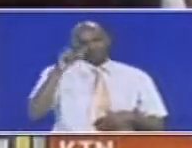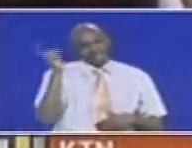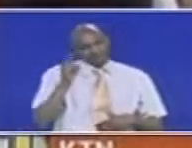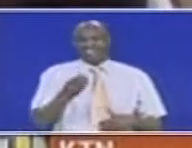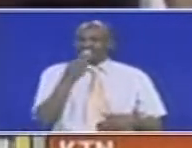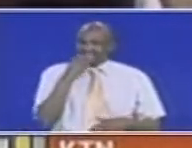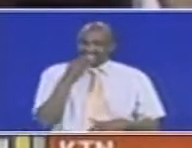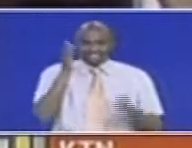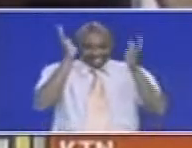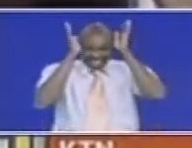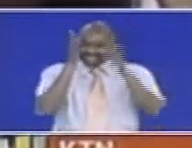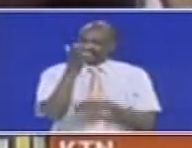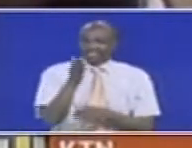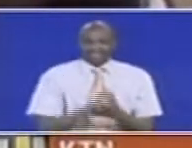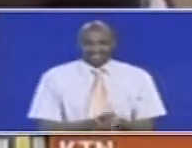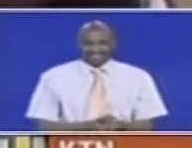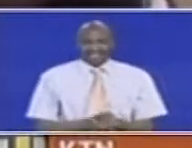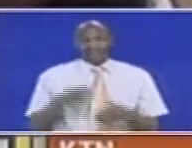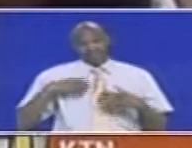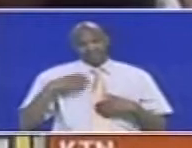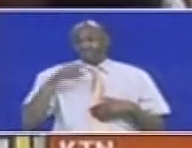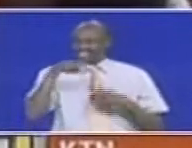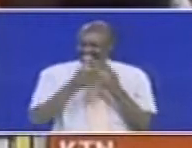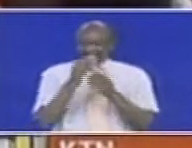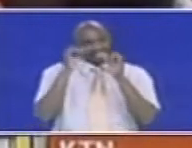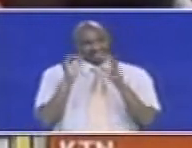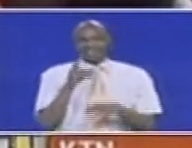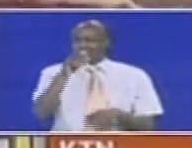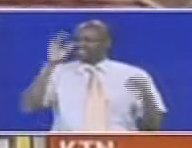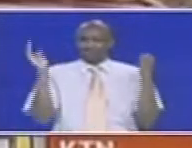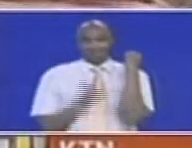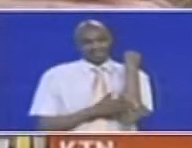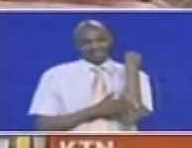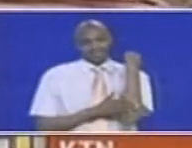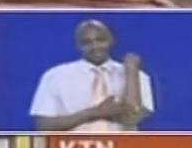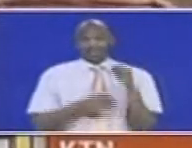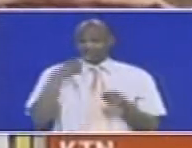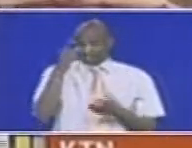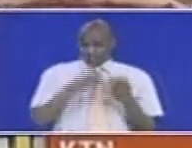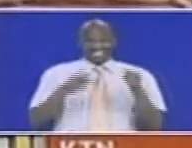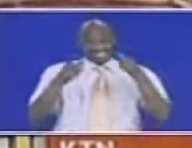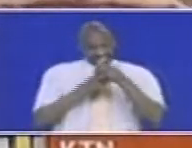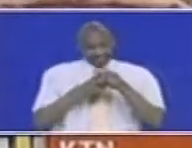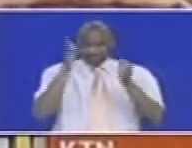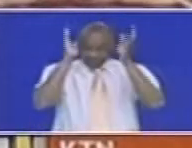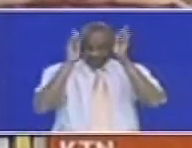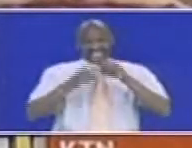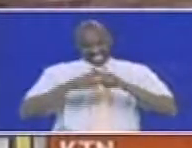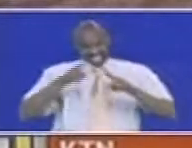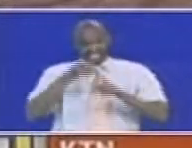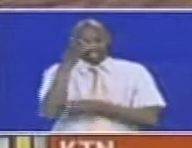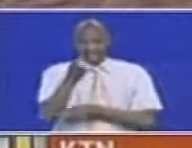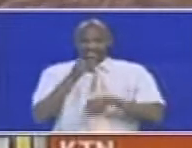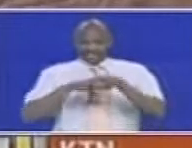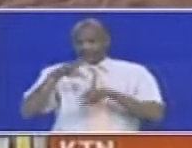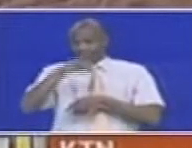with the dungies by people who don't care. This is very bad. Jumla ya punda 7 waliuawa baada ya kuibwa kutoka